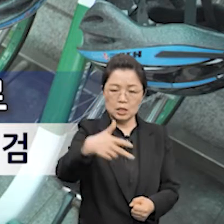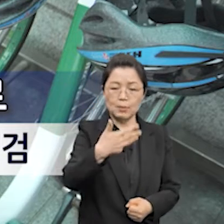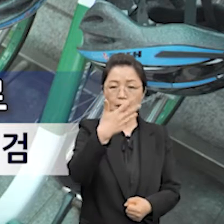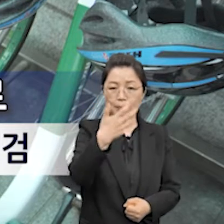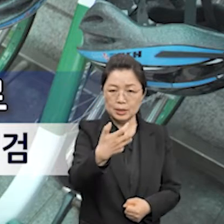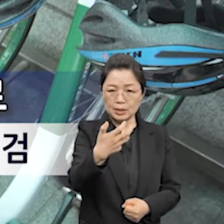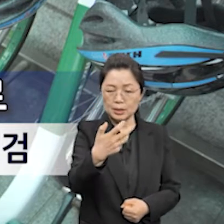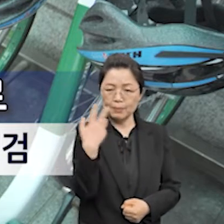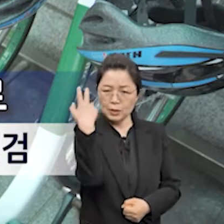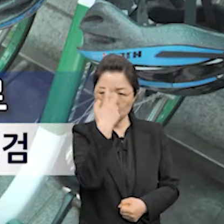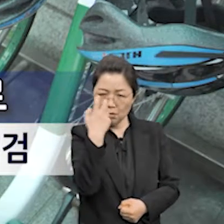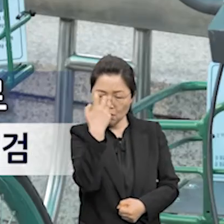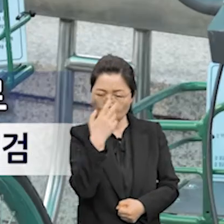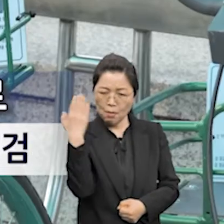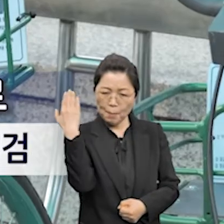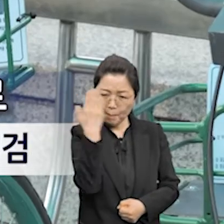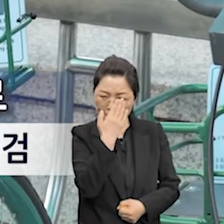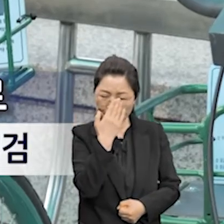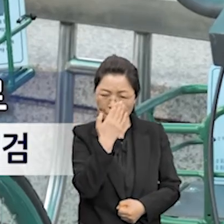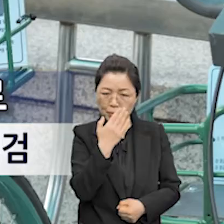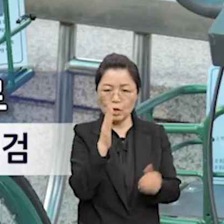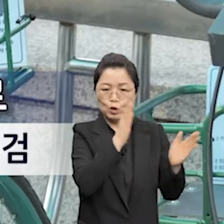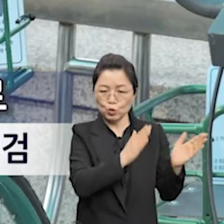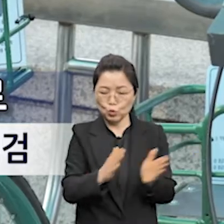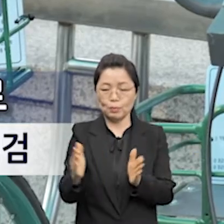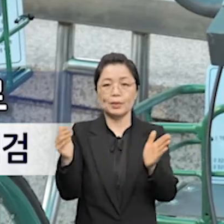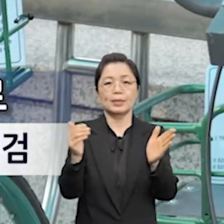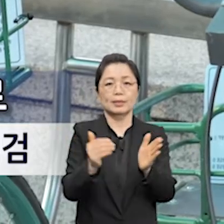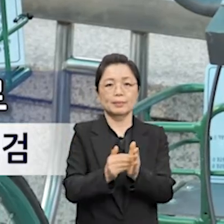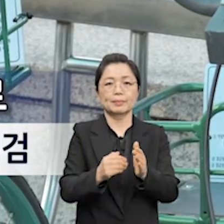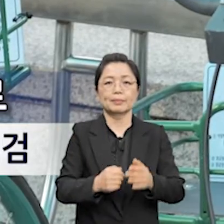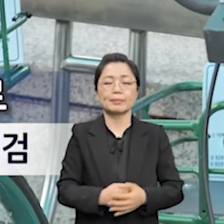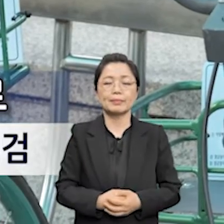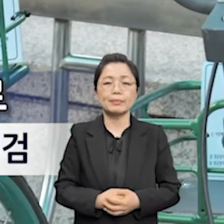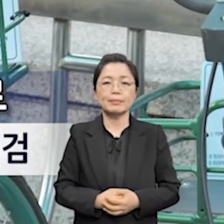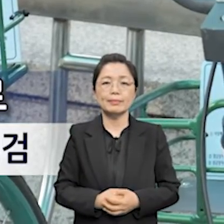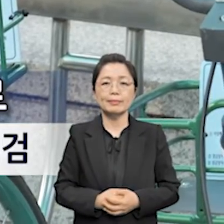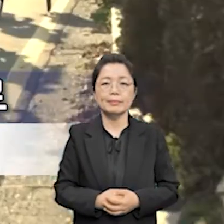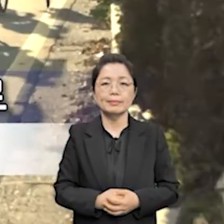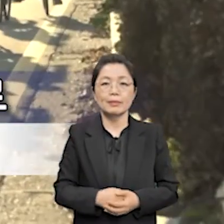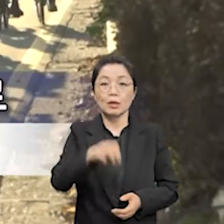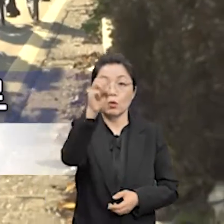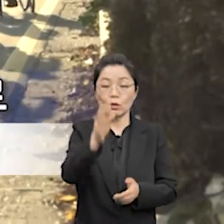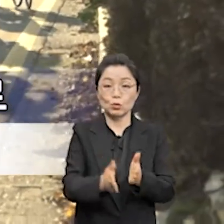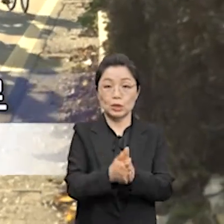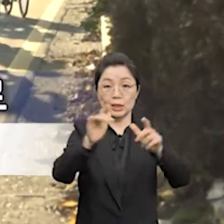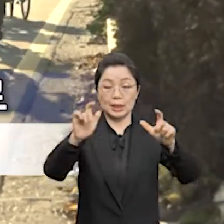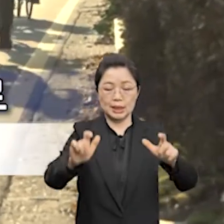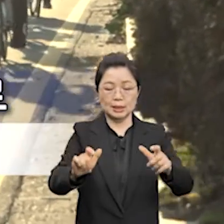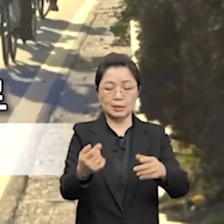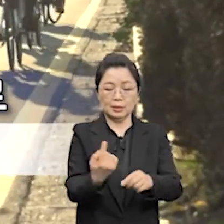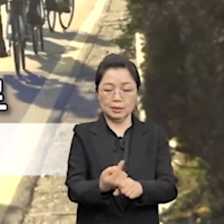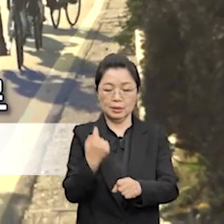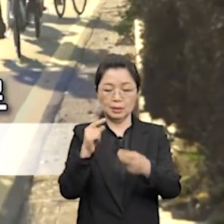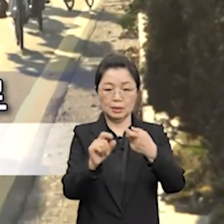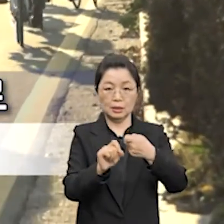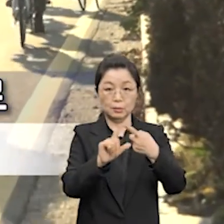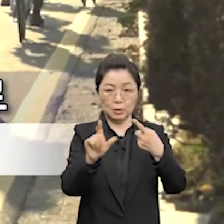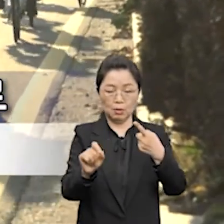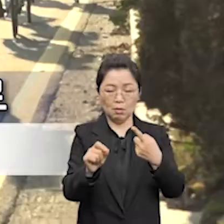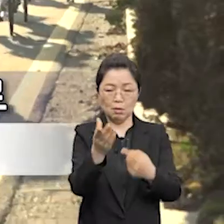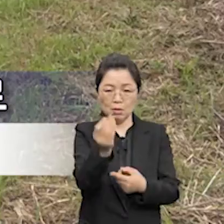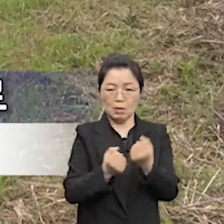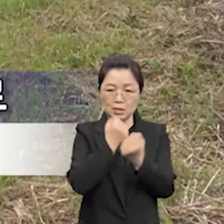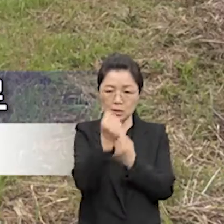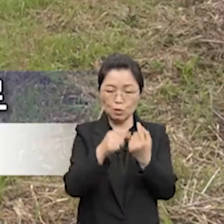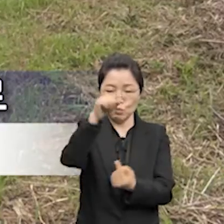780대를 점검 소독하는 등 봄철 이용객 맞이 준비를 마쳤습니다. 광주시는 지난해 11월 타랑개 운영